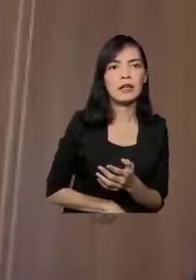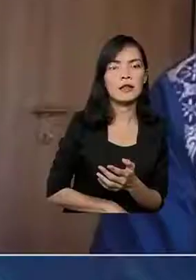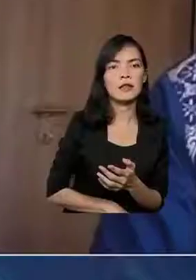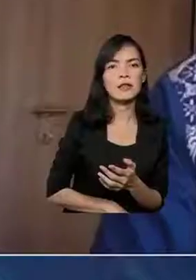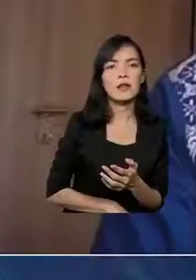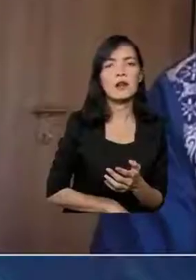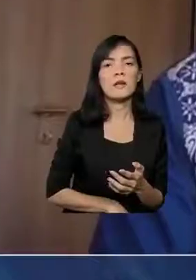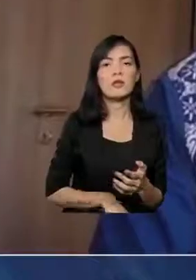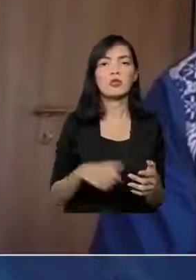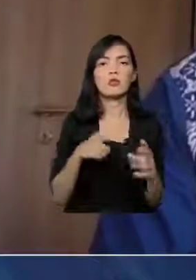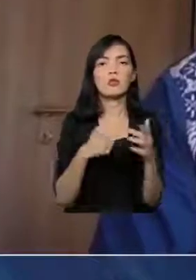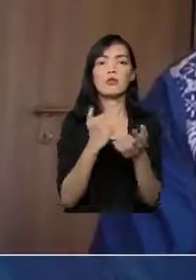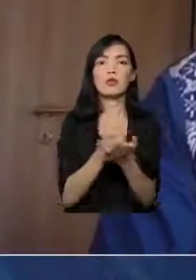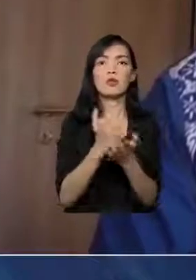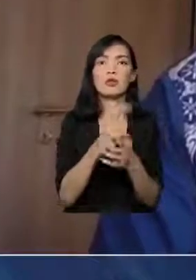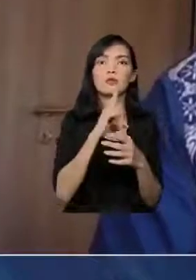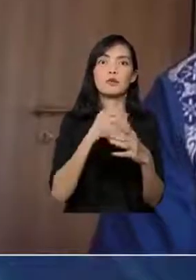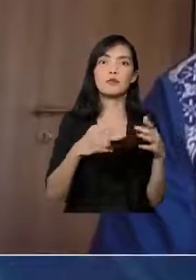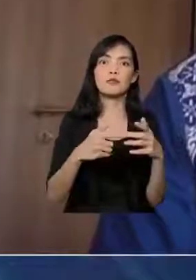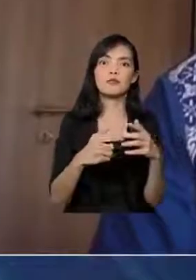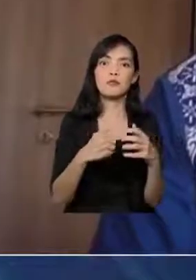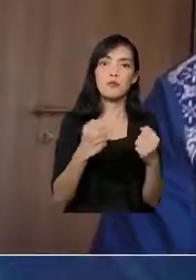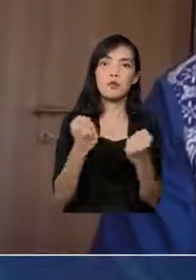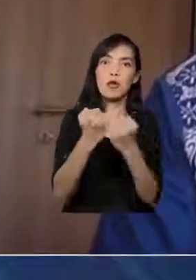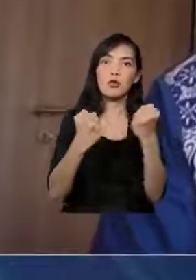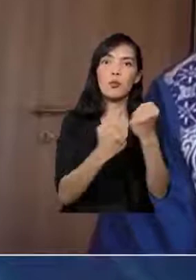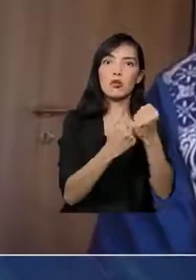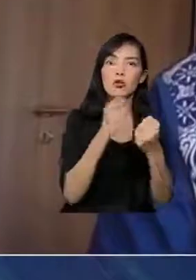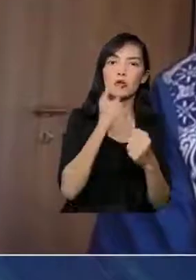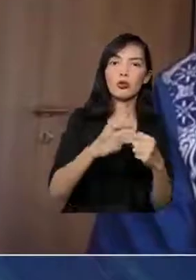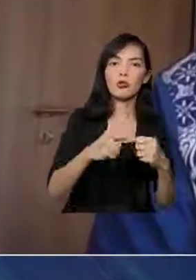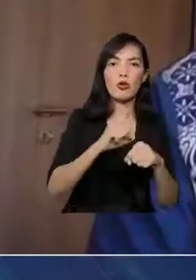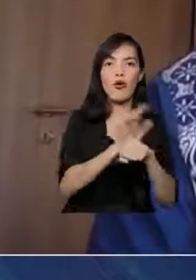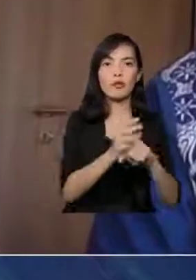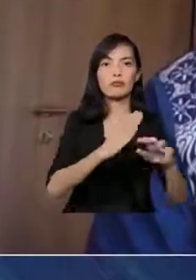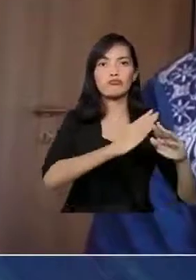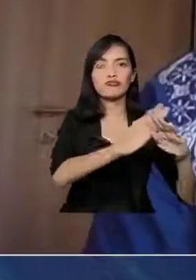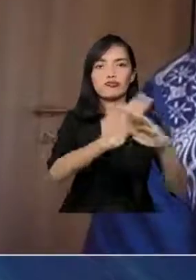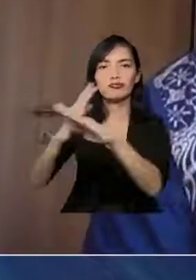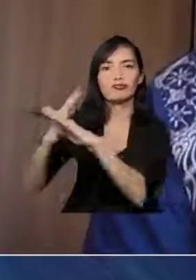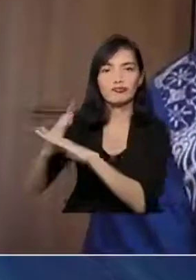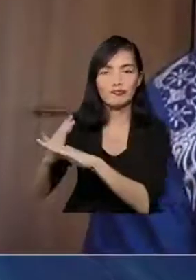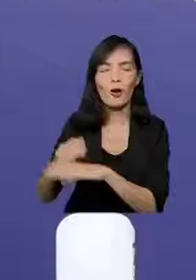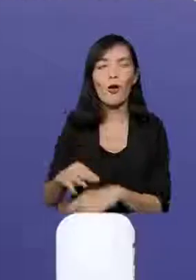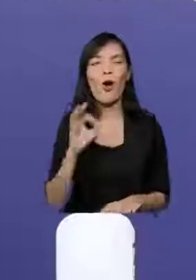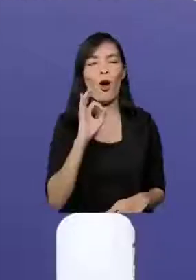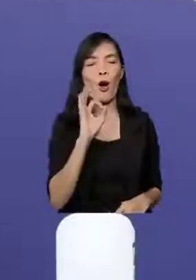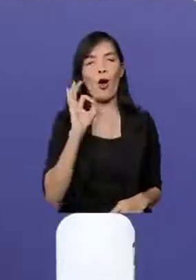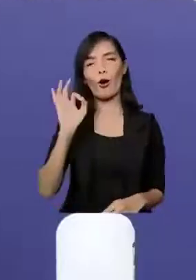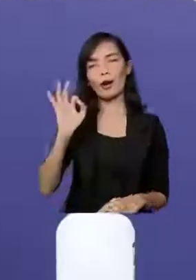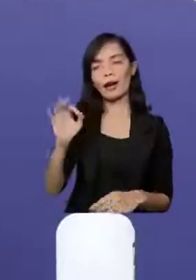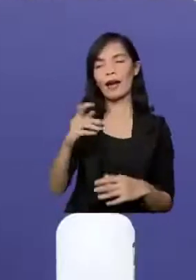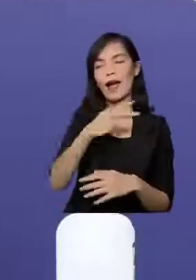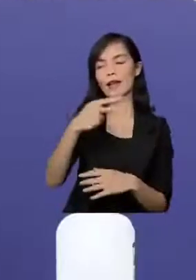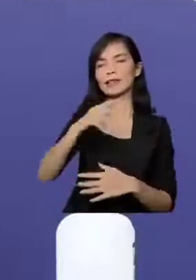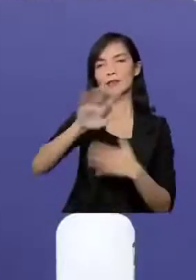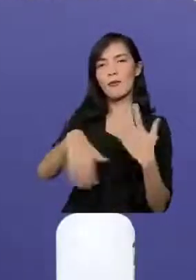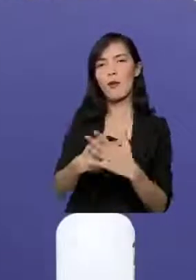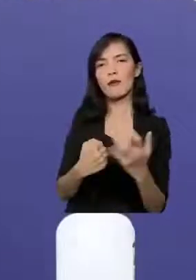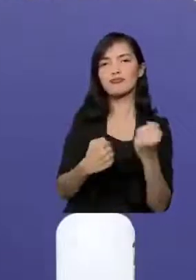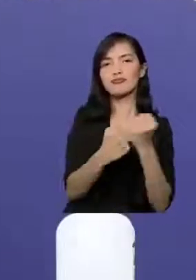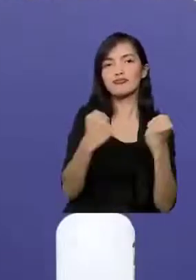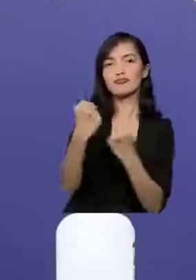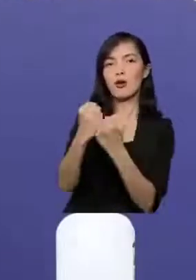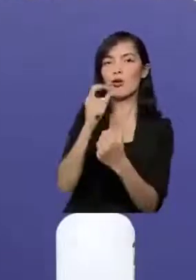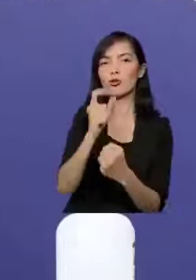khotib kita baik ganti semua saling bahu membahu dan bekerjasama untuk ini untuk selanjutnya saya